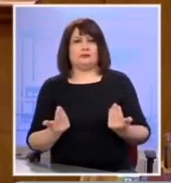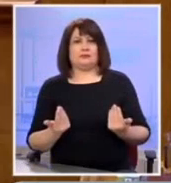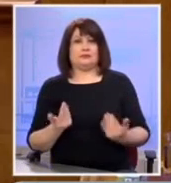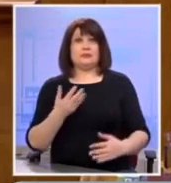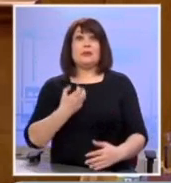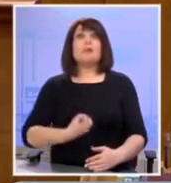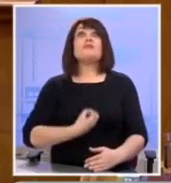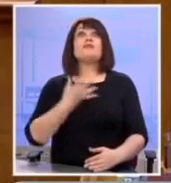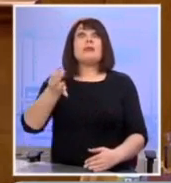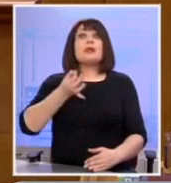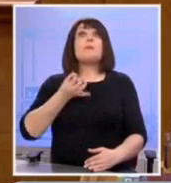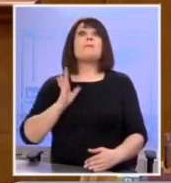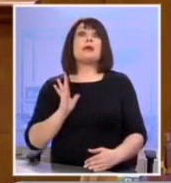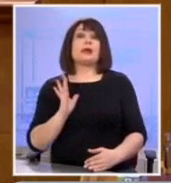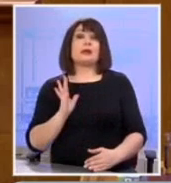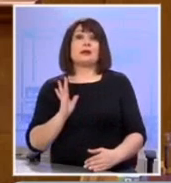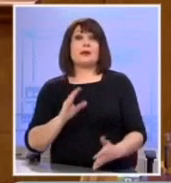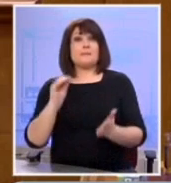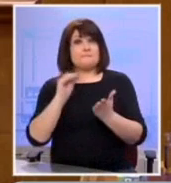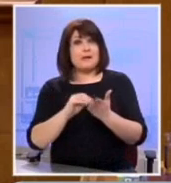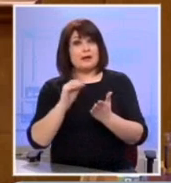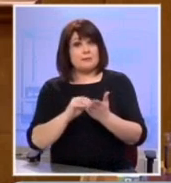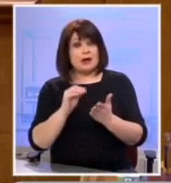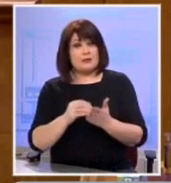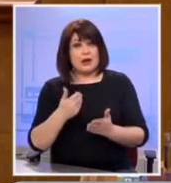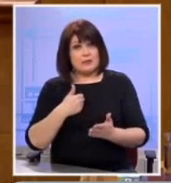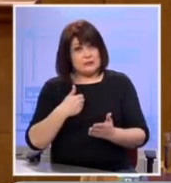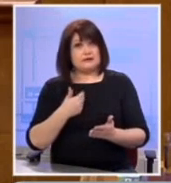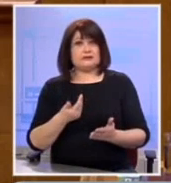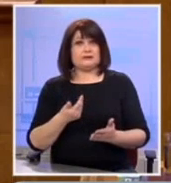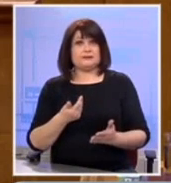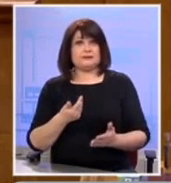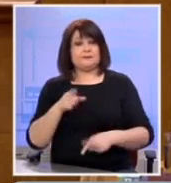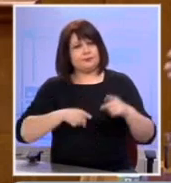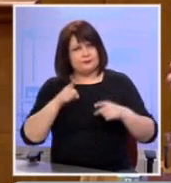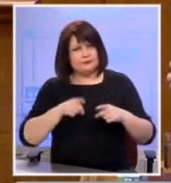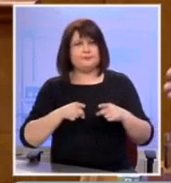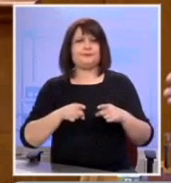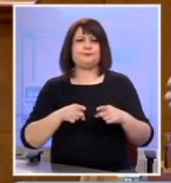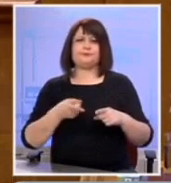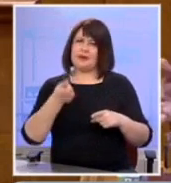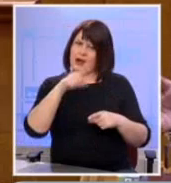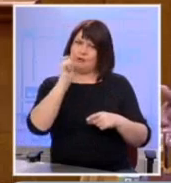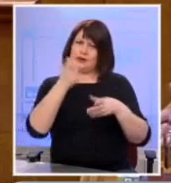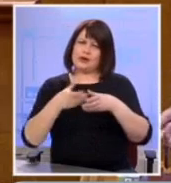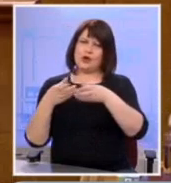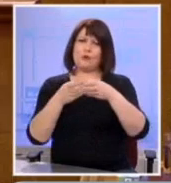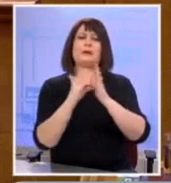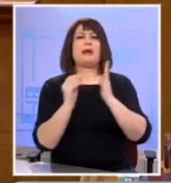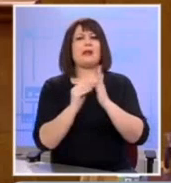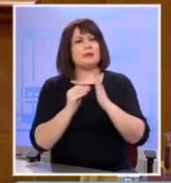πει για αυτά τα οποία επανειλημμένα έχουμε θέσει εδώ πέρα μέσα, ενδεχομένως και κάποιοι βουλευτές από άλλα κόμματα. Παραδείγματος